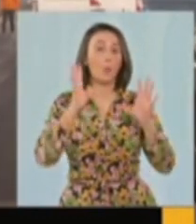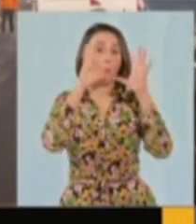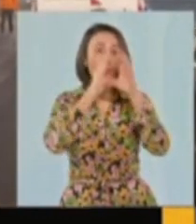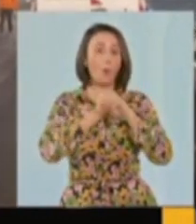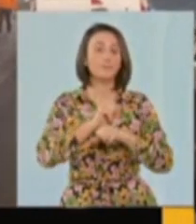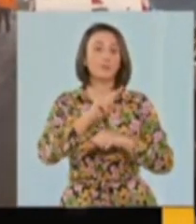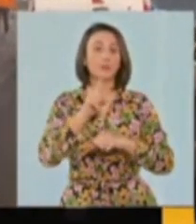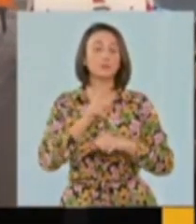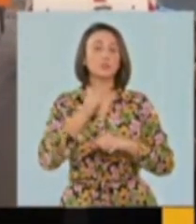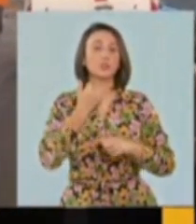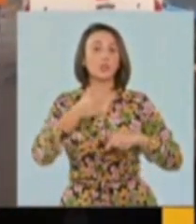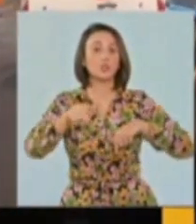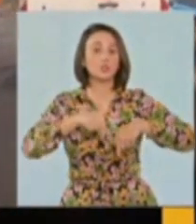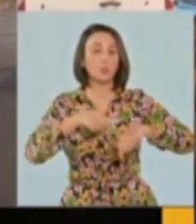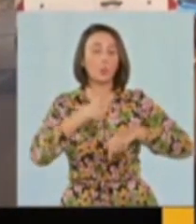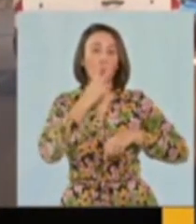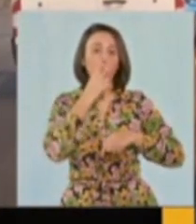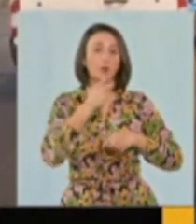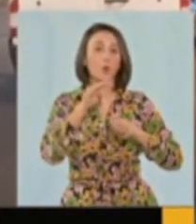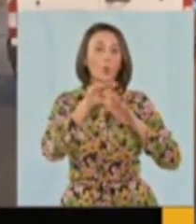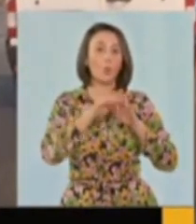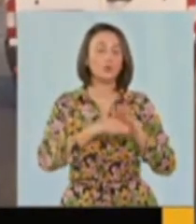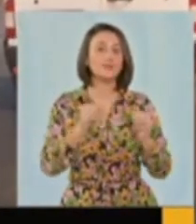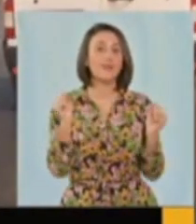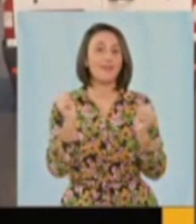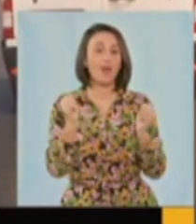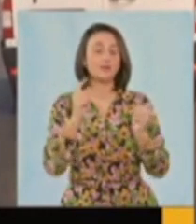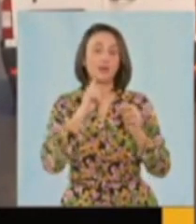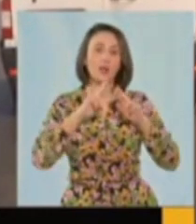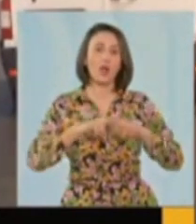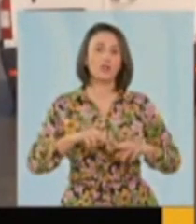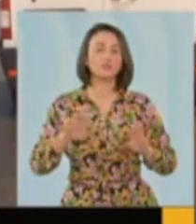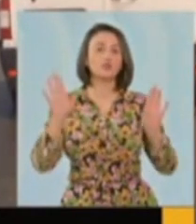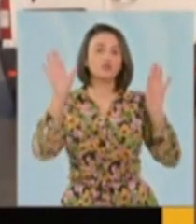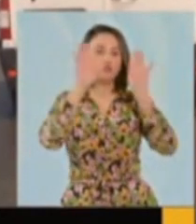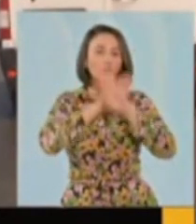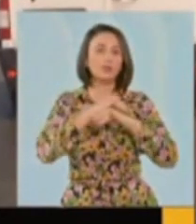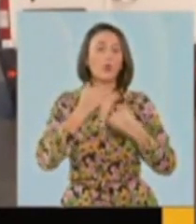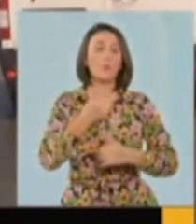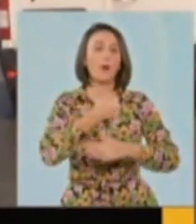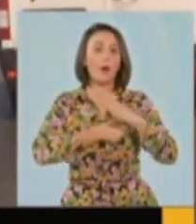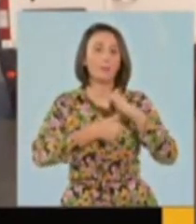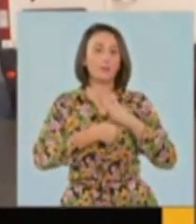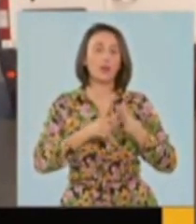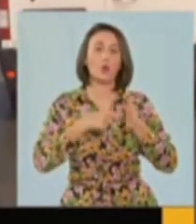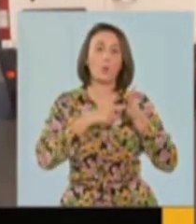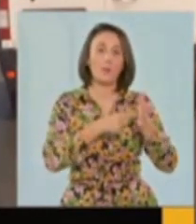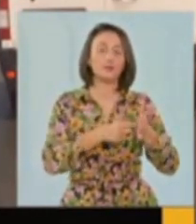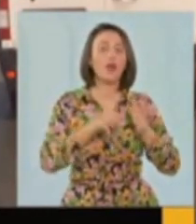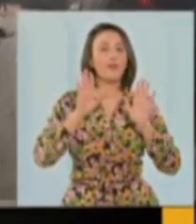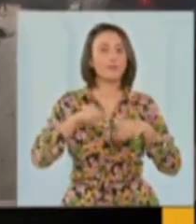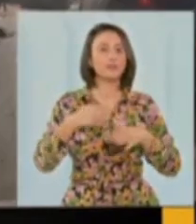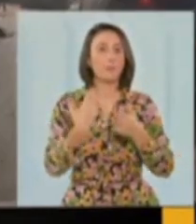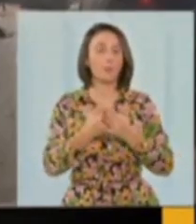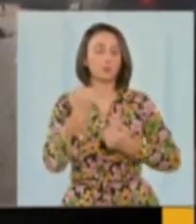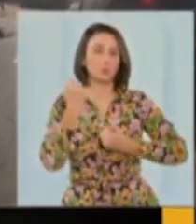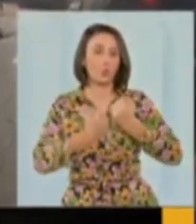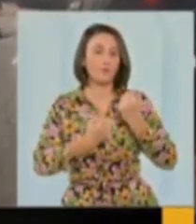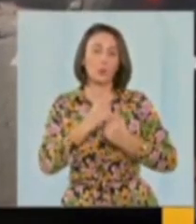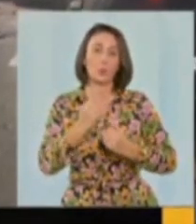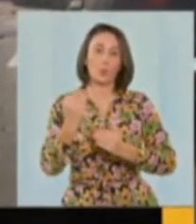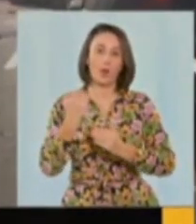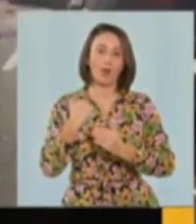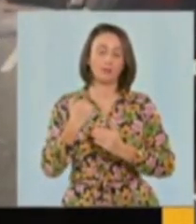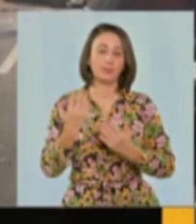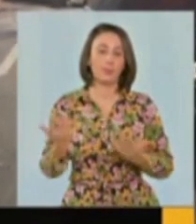noapte și se circulă, iată, în condiții de iarnă, s-a lăsat și ceața acum în capitală. Ce recomandări aveți așadar pentru șoferi? Înainte de a se